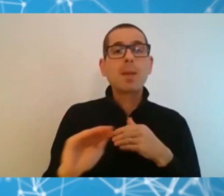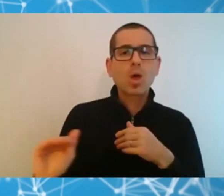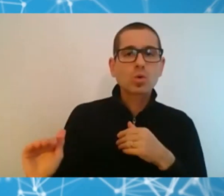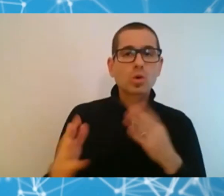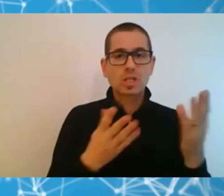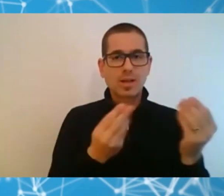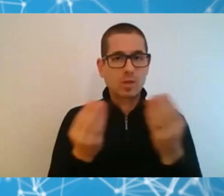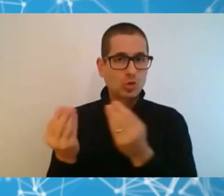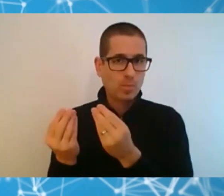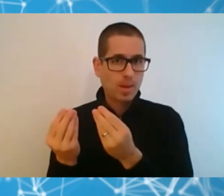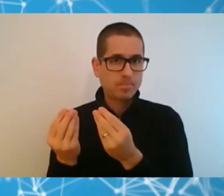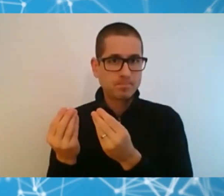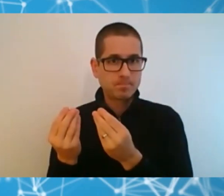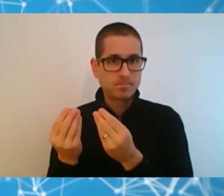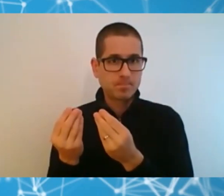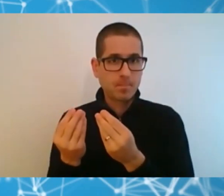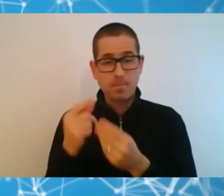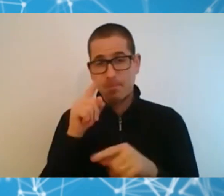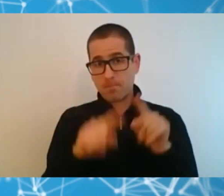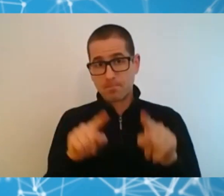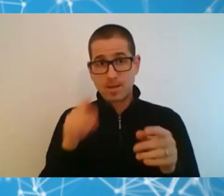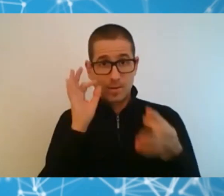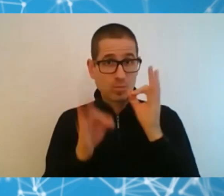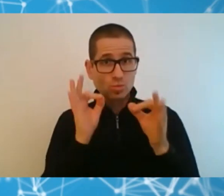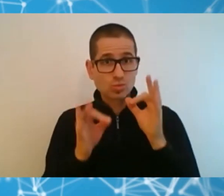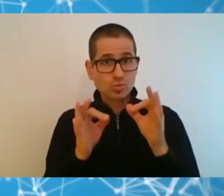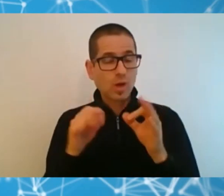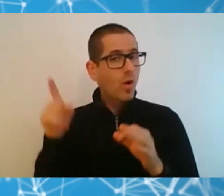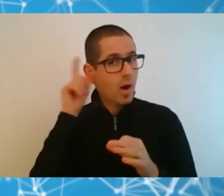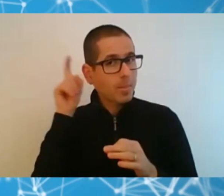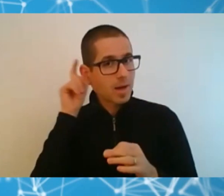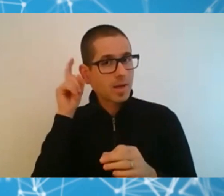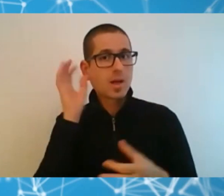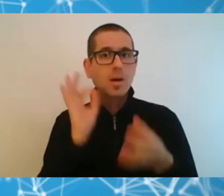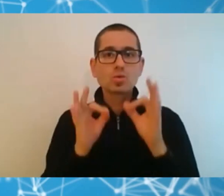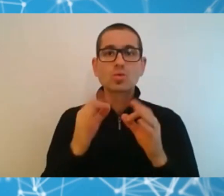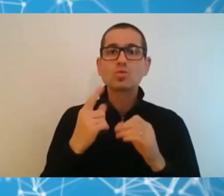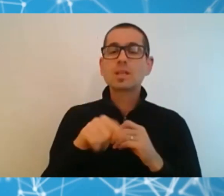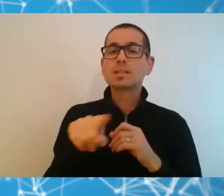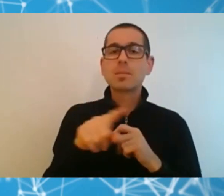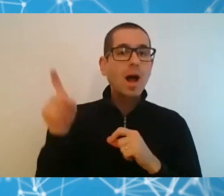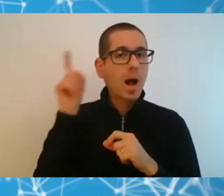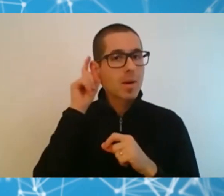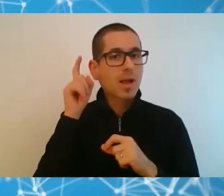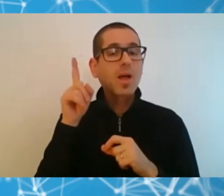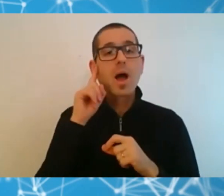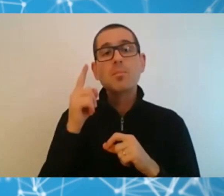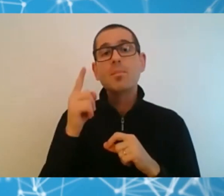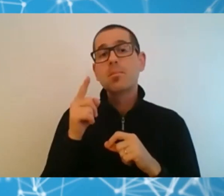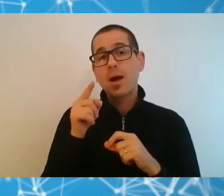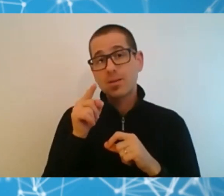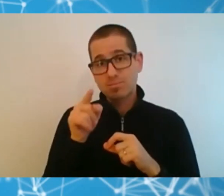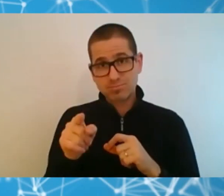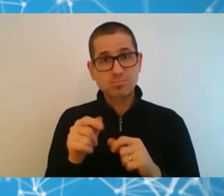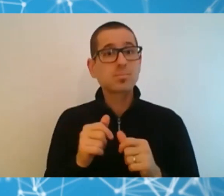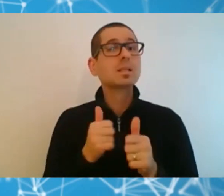večinoma nekateri poskušajo slušne aparate oziroma poskušajo z njimi, ampak tam sledi kohlearna implantacija